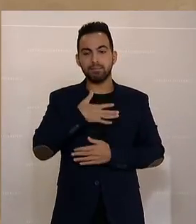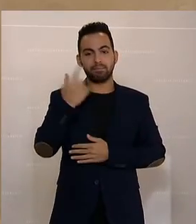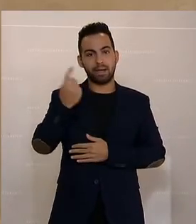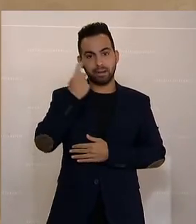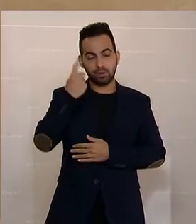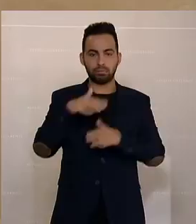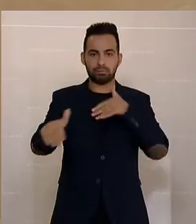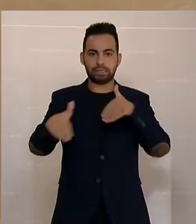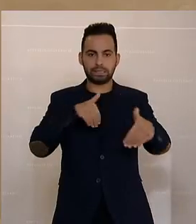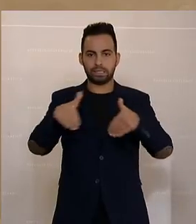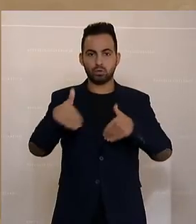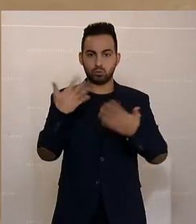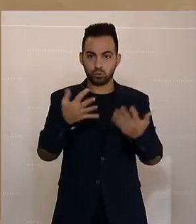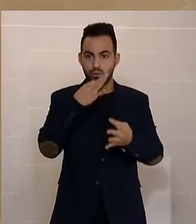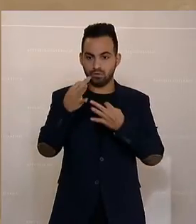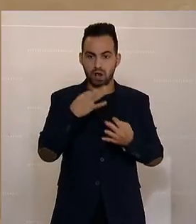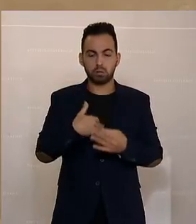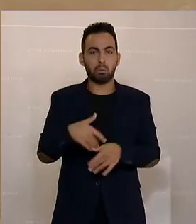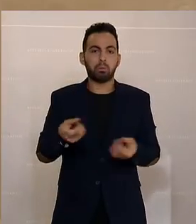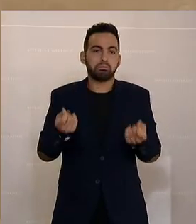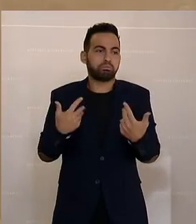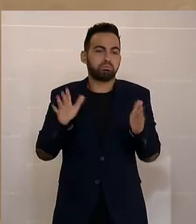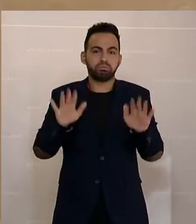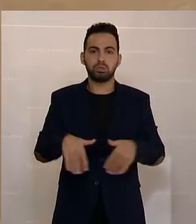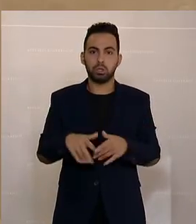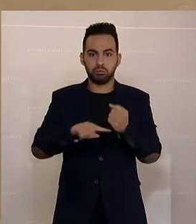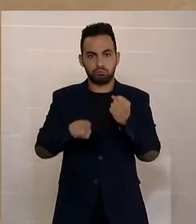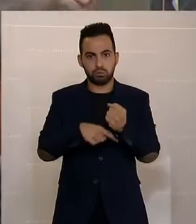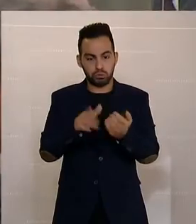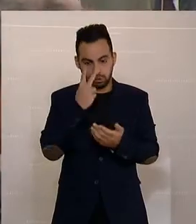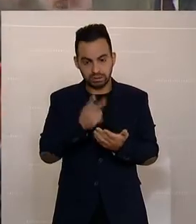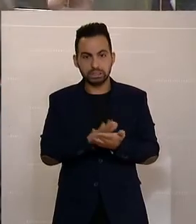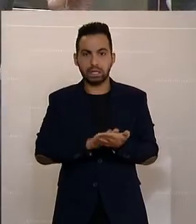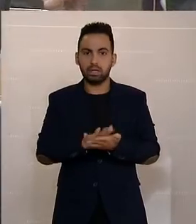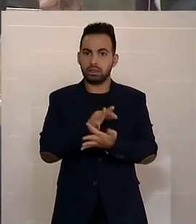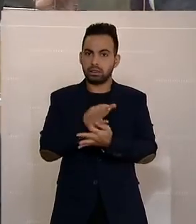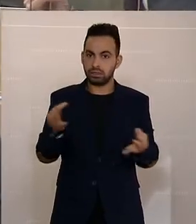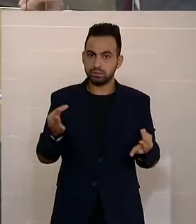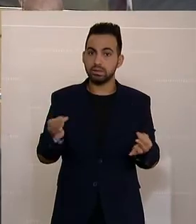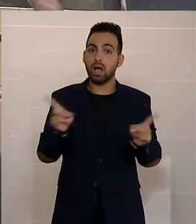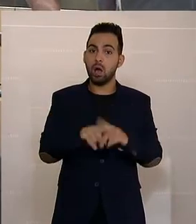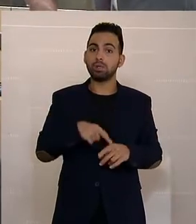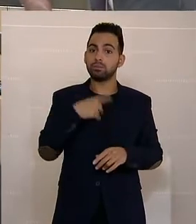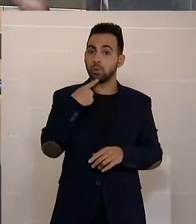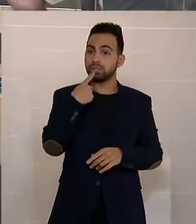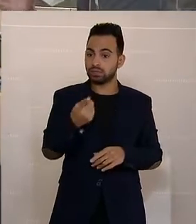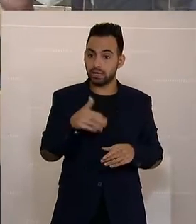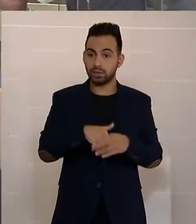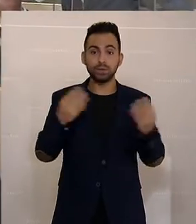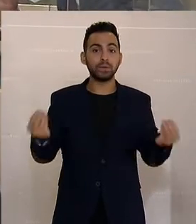das Ministerium gar nicht. Wir sehen im Budget davon nichts. Und was ich auch noch anmerken möchte, weil wir